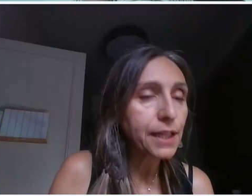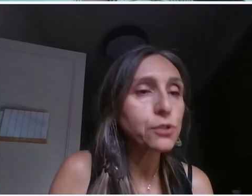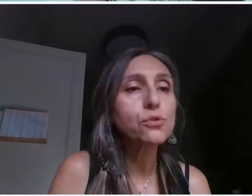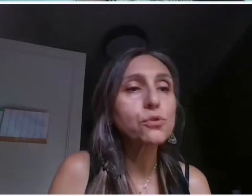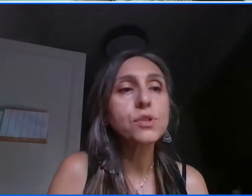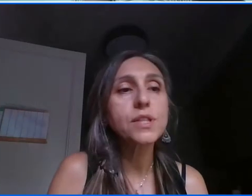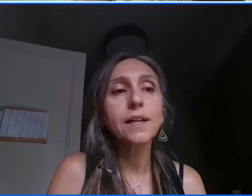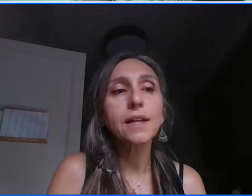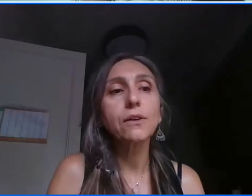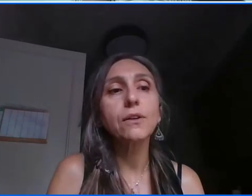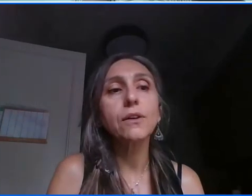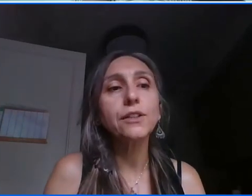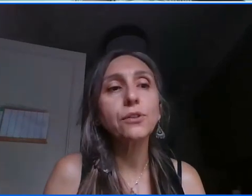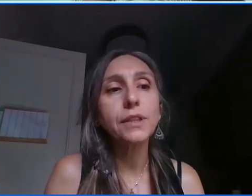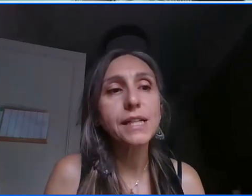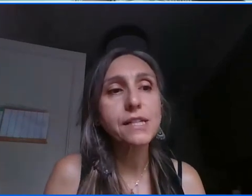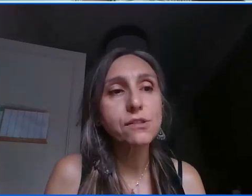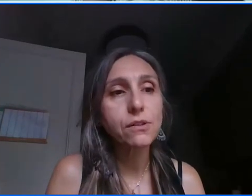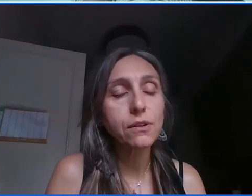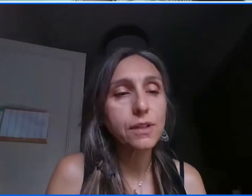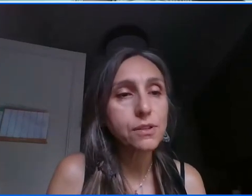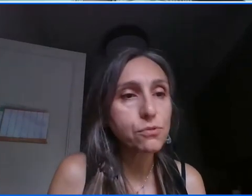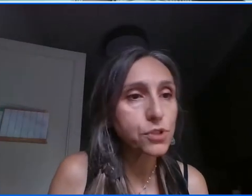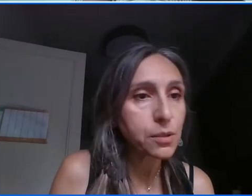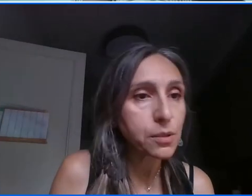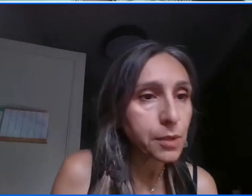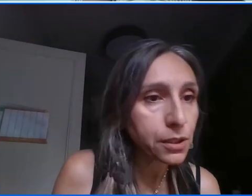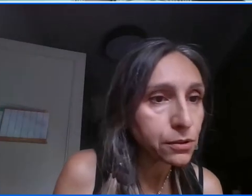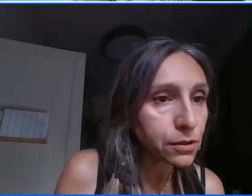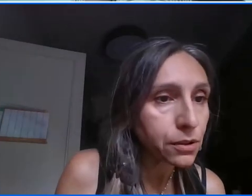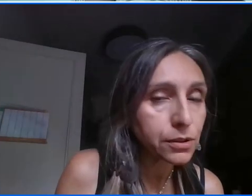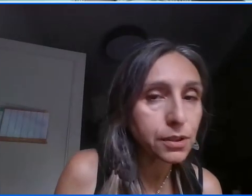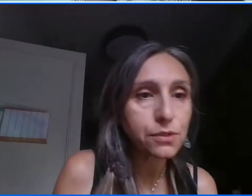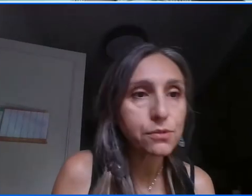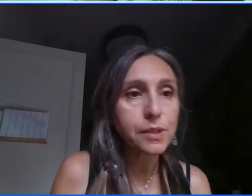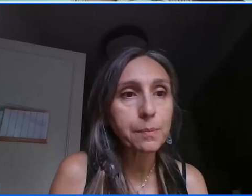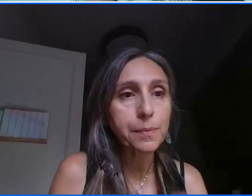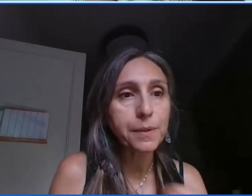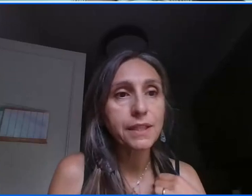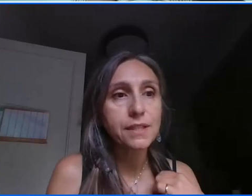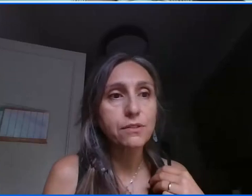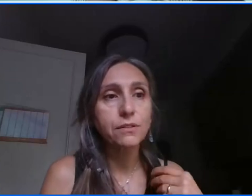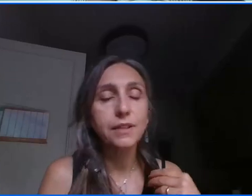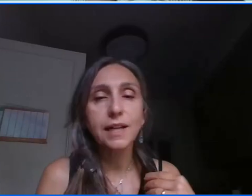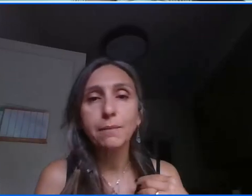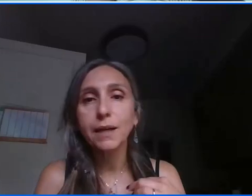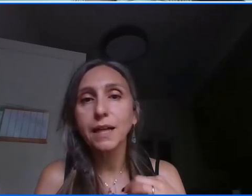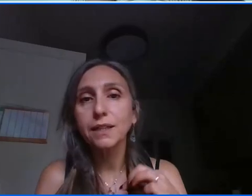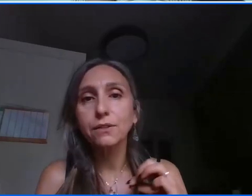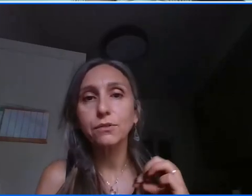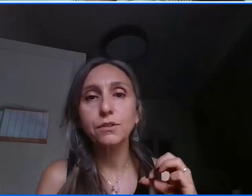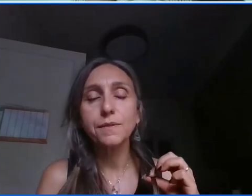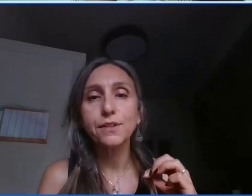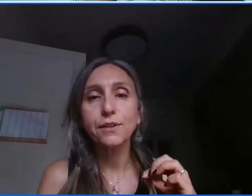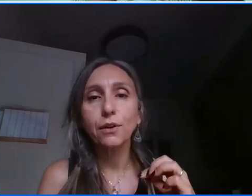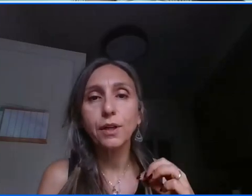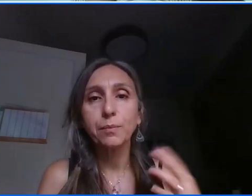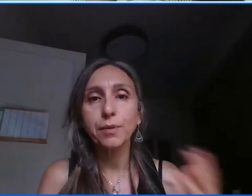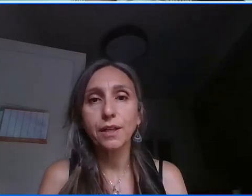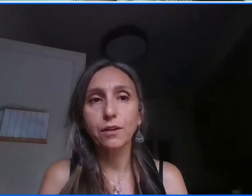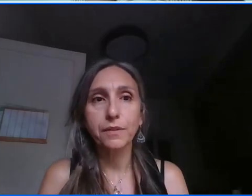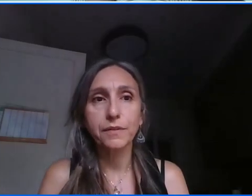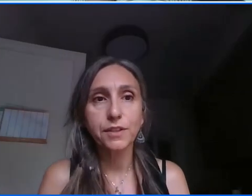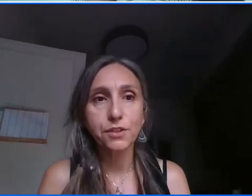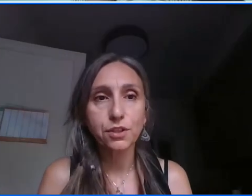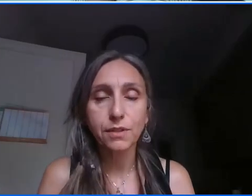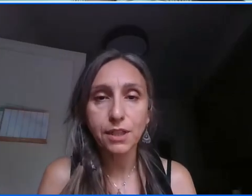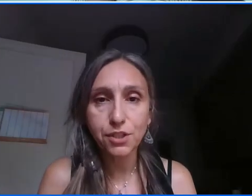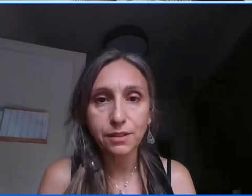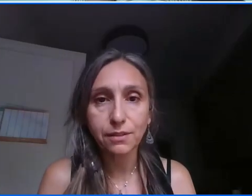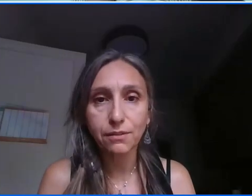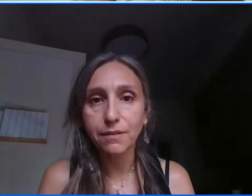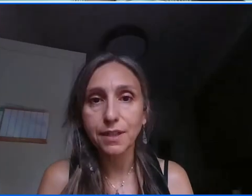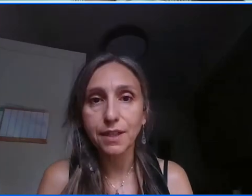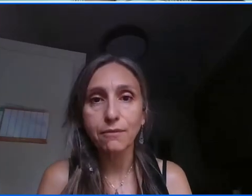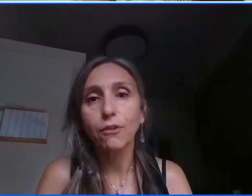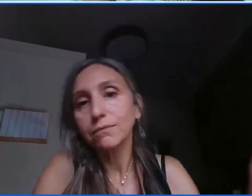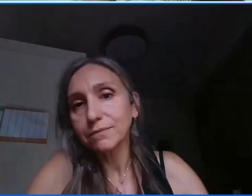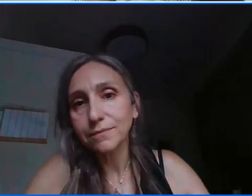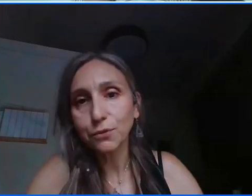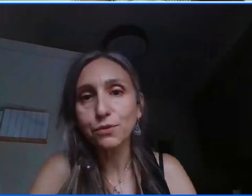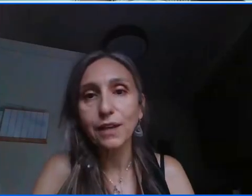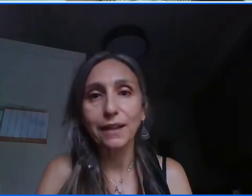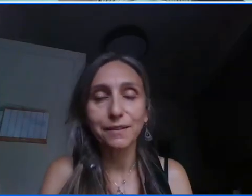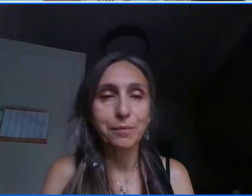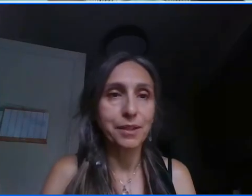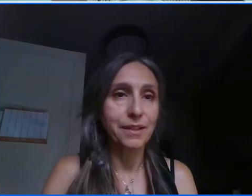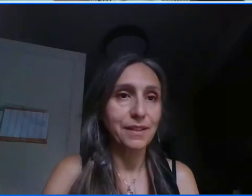Grazie. Mille. Chiedo scusa, ho letto adesso il suggerimento di Giuseppe di nascondere la barra di condivisione, perché come vi dicevo la chat non la